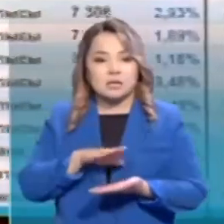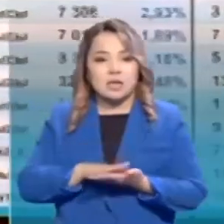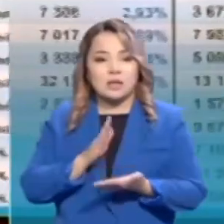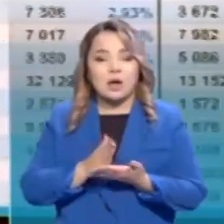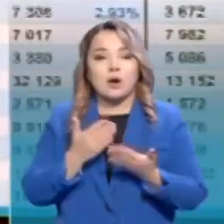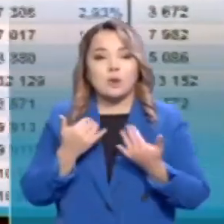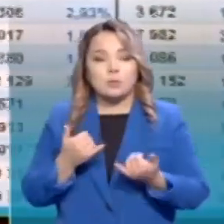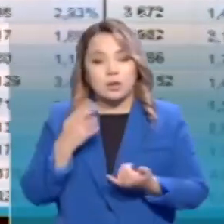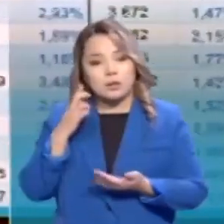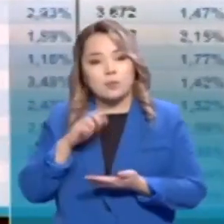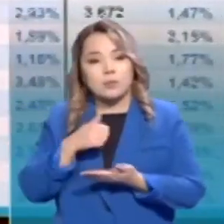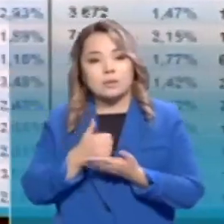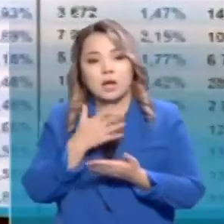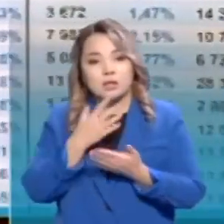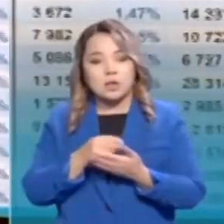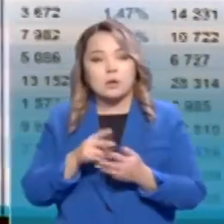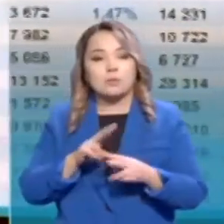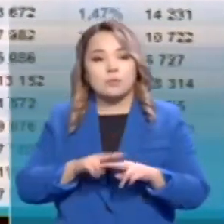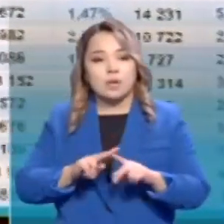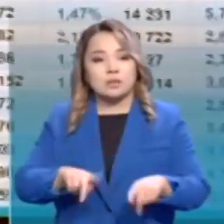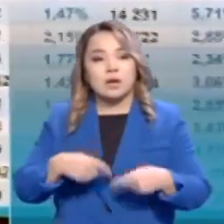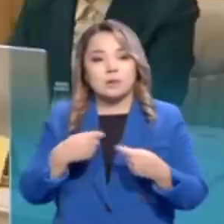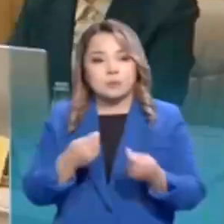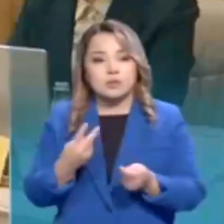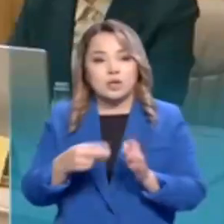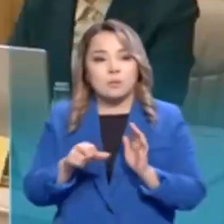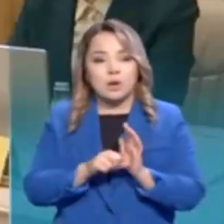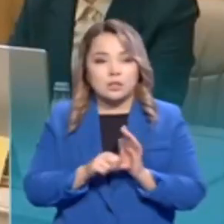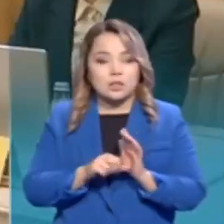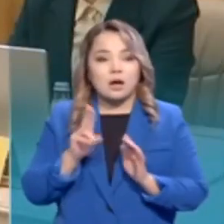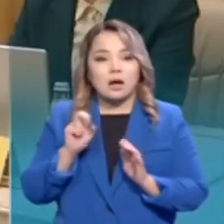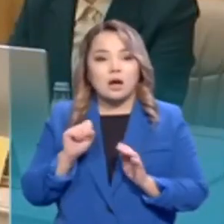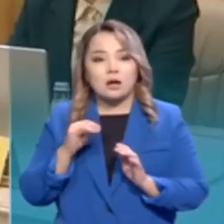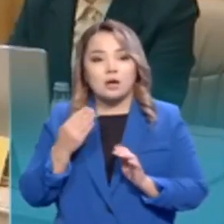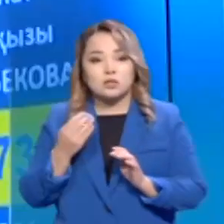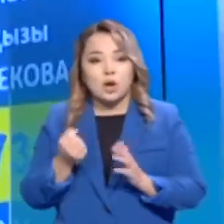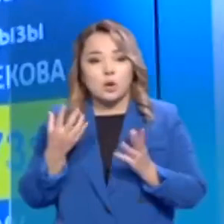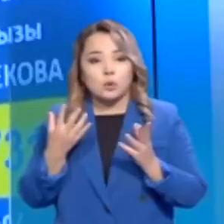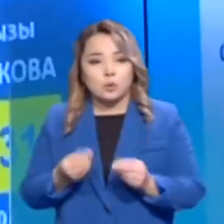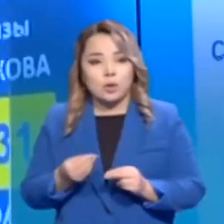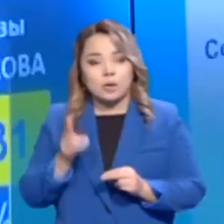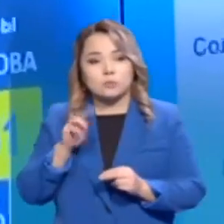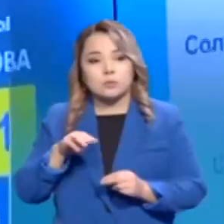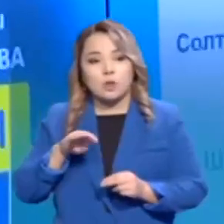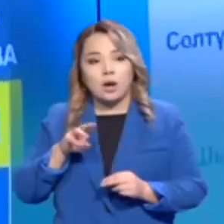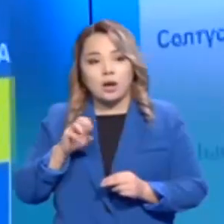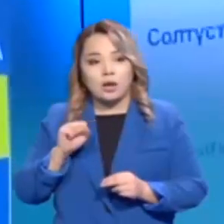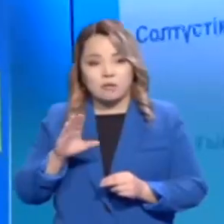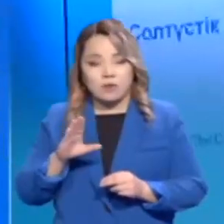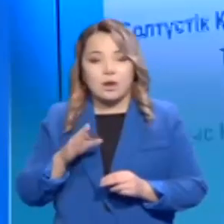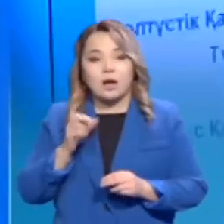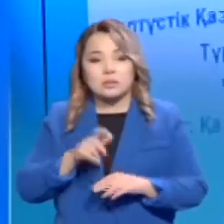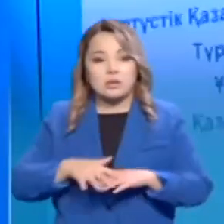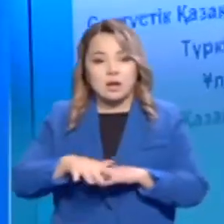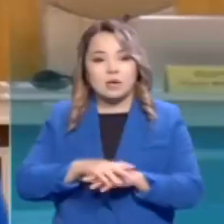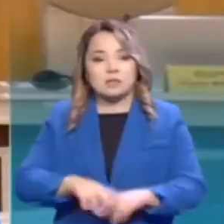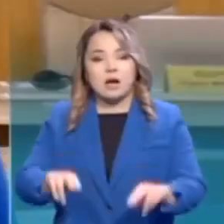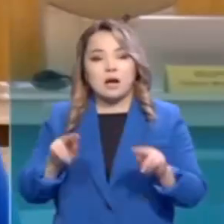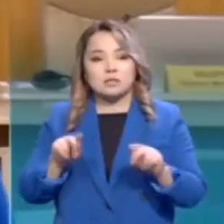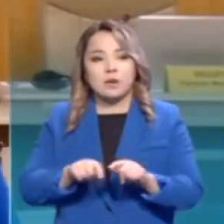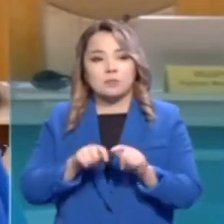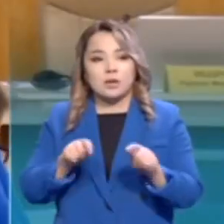Енді мемлекет басшысына куәлік тапсырылады, ал 26 қараша күні, яғни осы сенбіде Қасым-Жомарт Тоқаев Қазақстан халқына ант